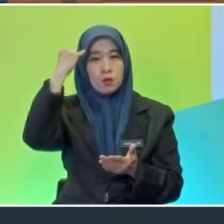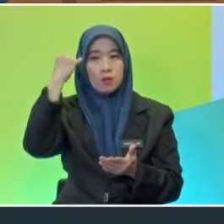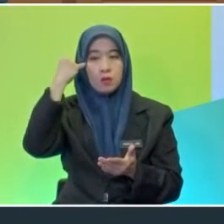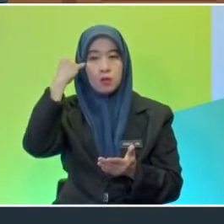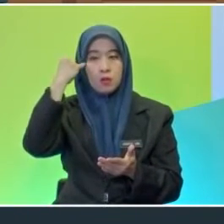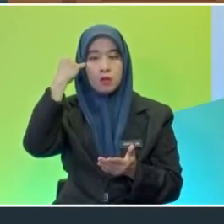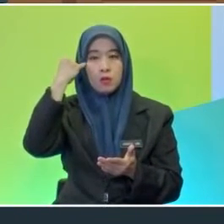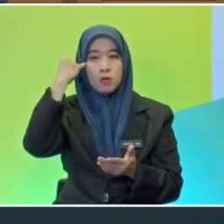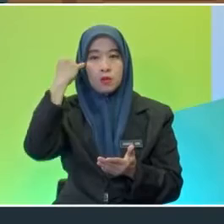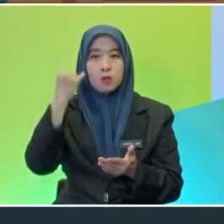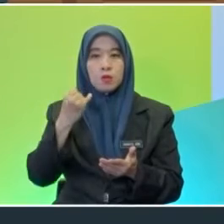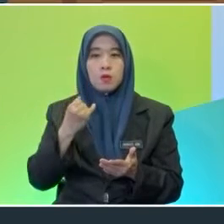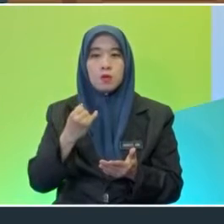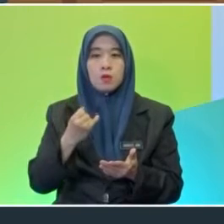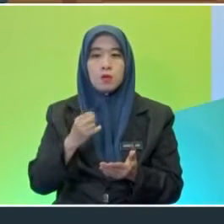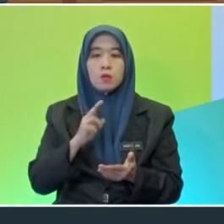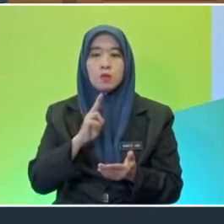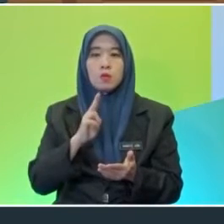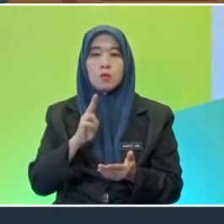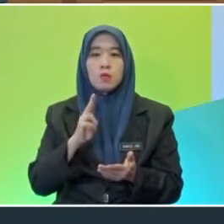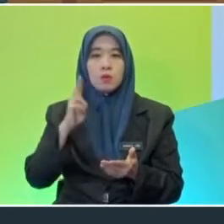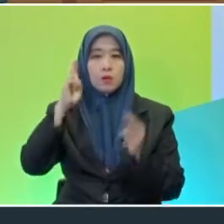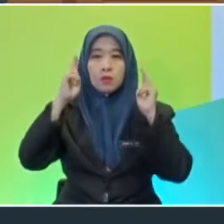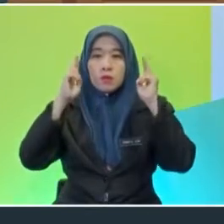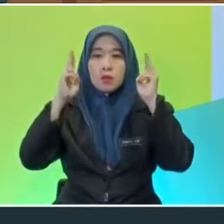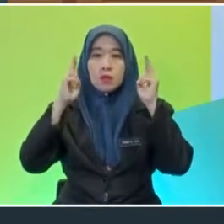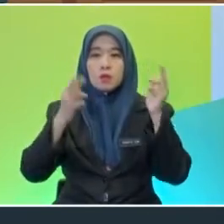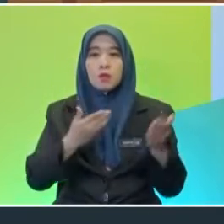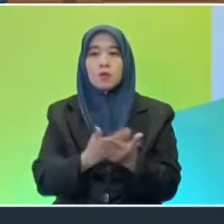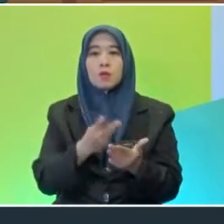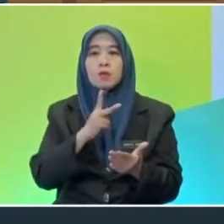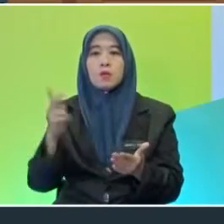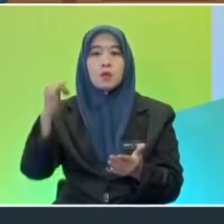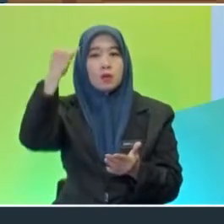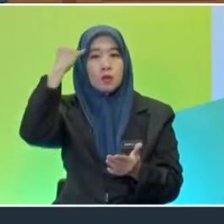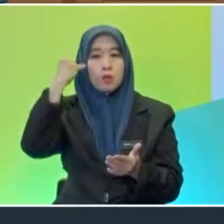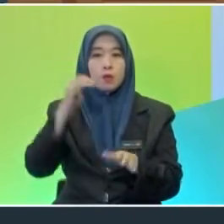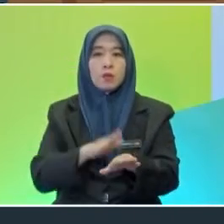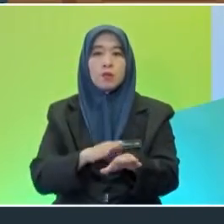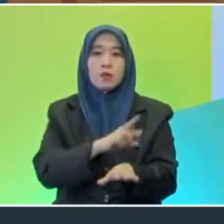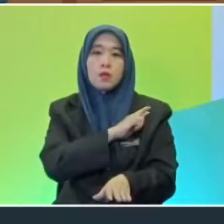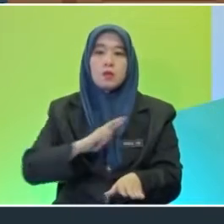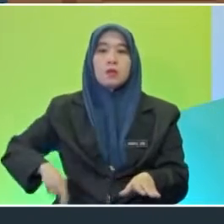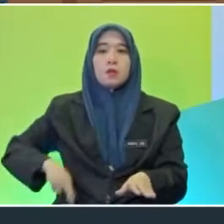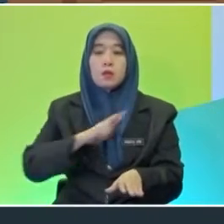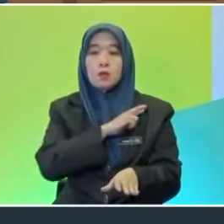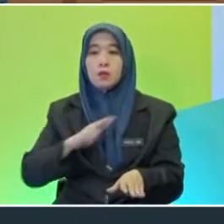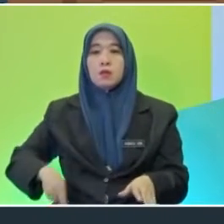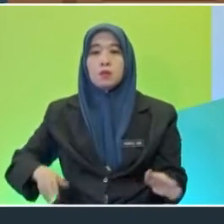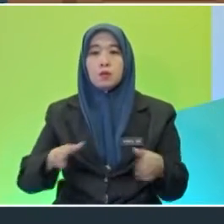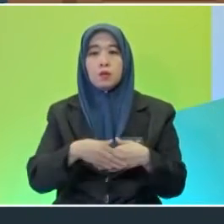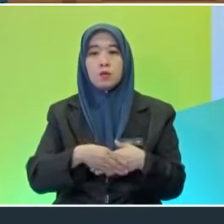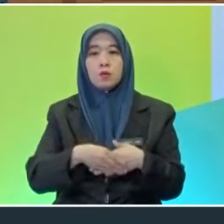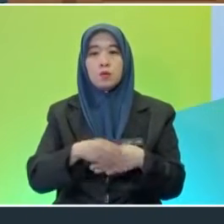menyampaikan ilmu agama kepada raja-raja Melayu di istana dengan menggunakan bahasa Melayu